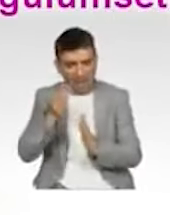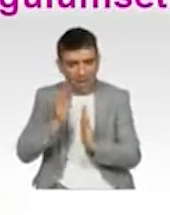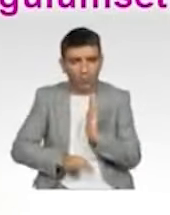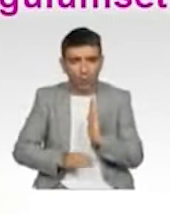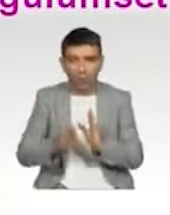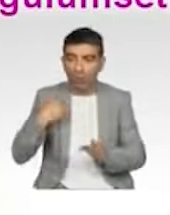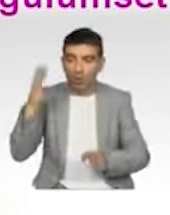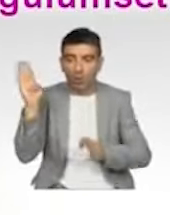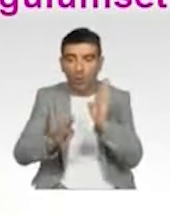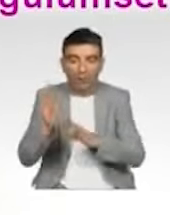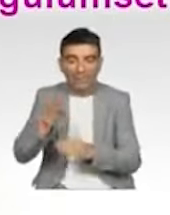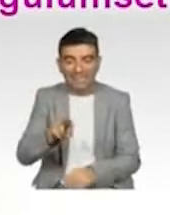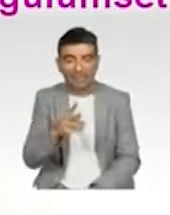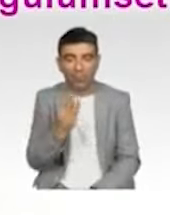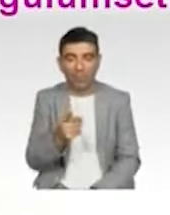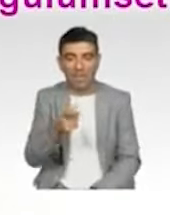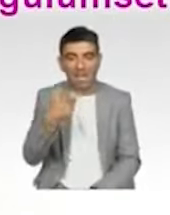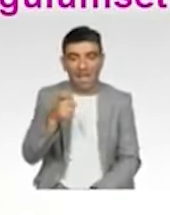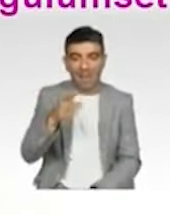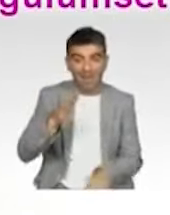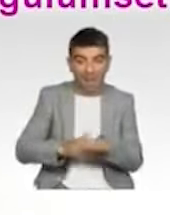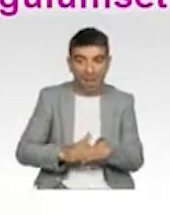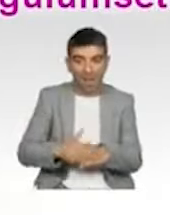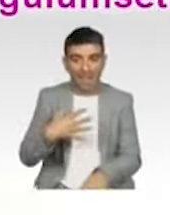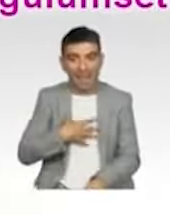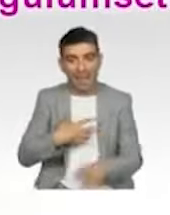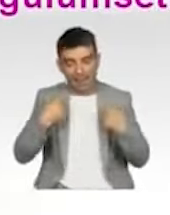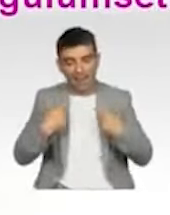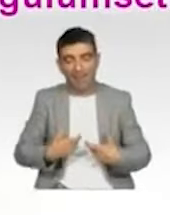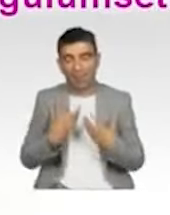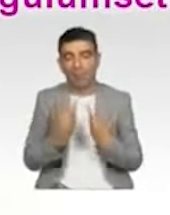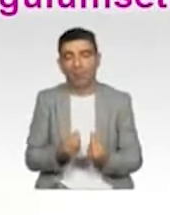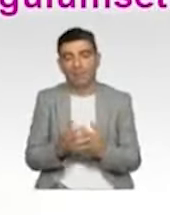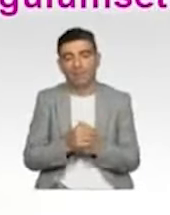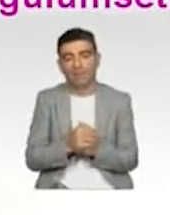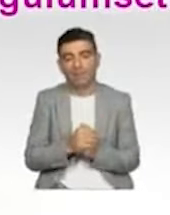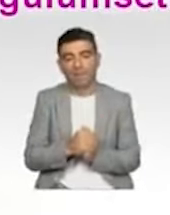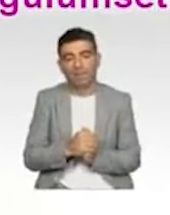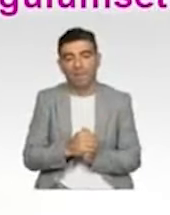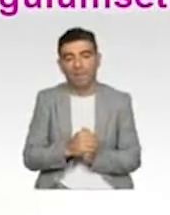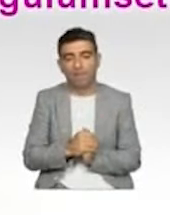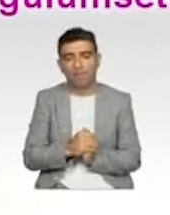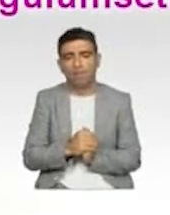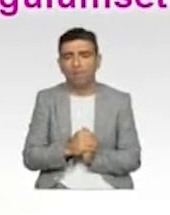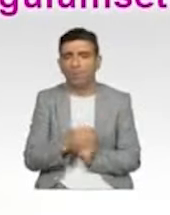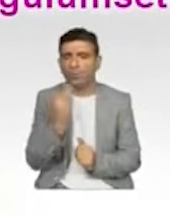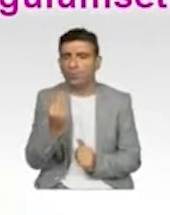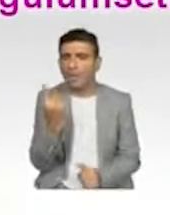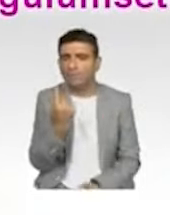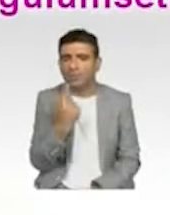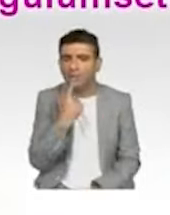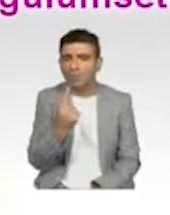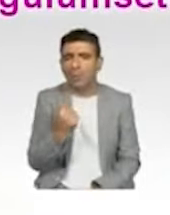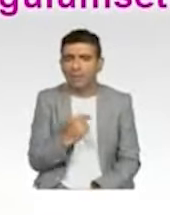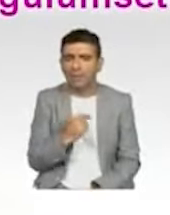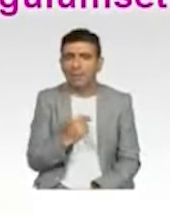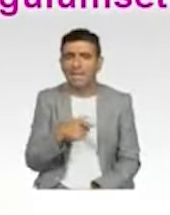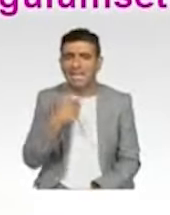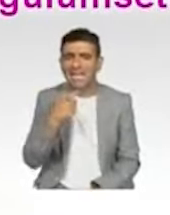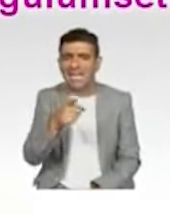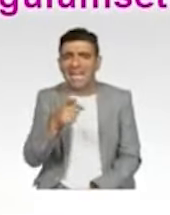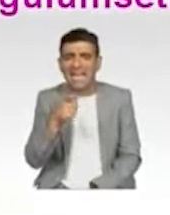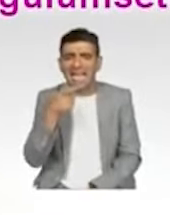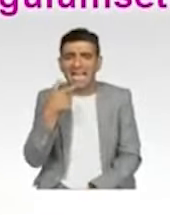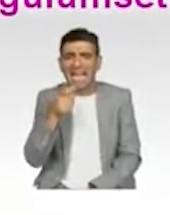söylese dövecek evet. Gibi oluyorsunuz. Bir kahve yap da kendime gelim diyor ya. Maalesef bu duruma geldik yani. Bir güzel bir şey söyleyeyim. Eğer kahve